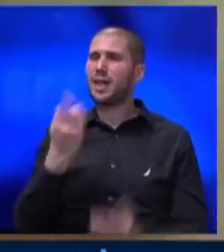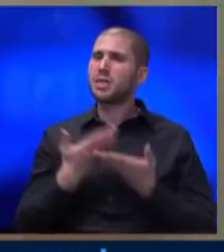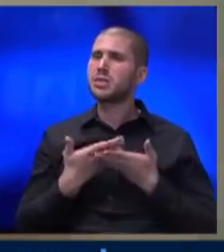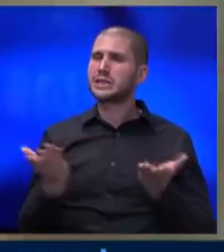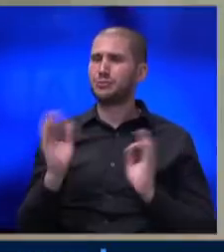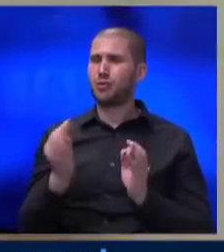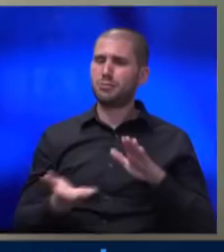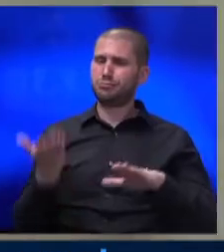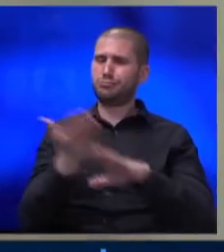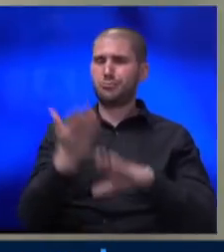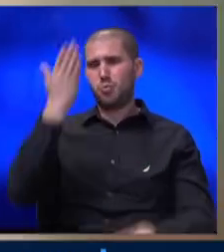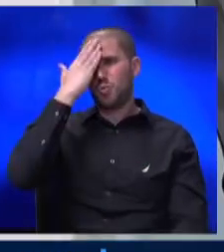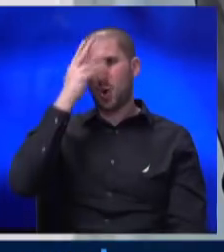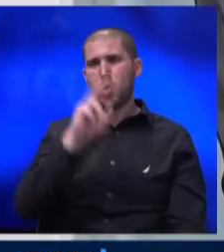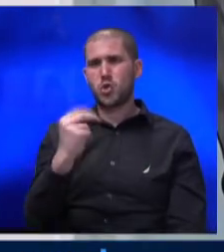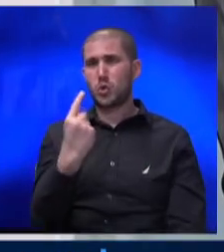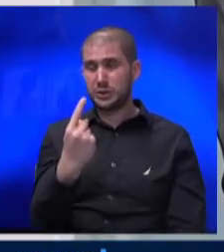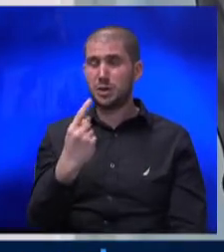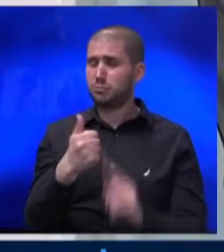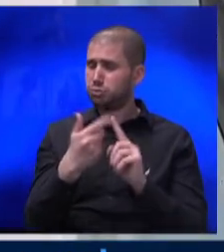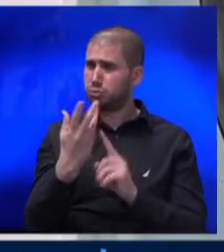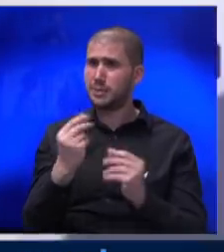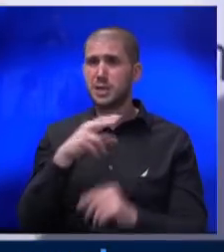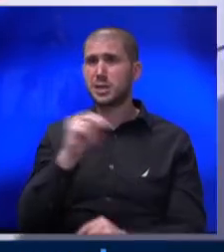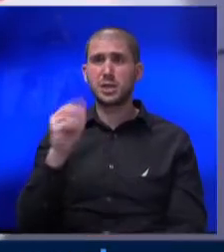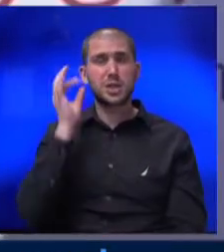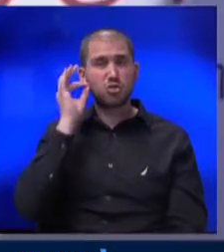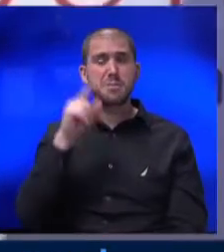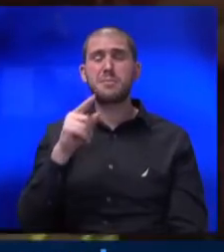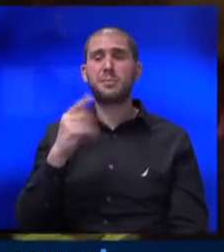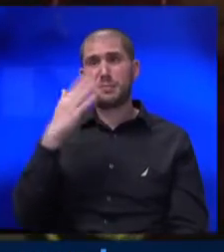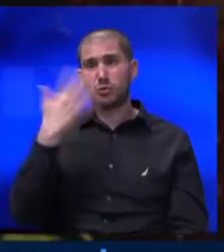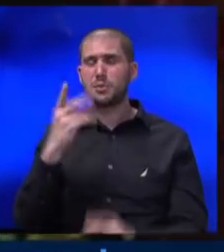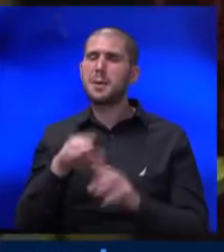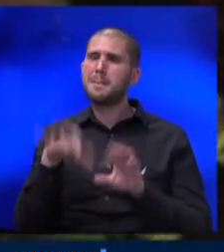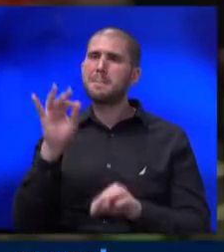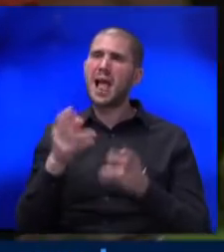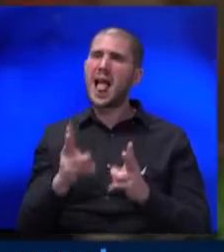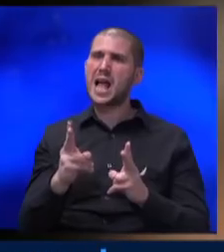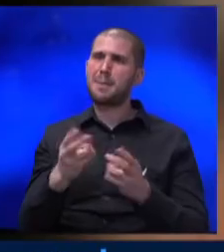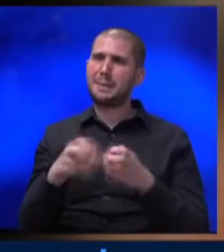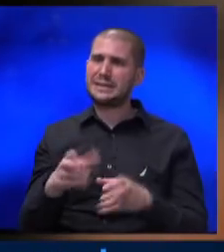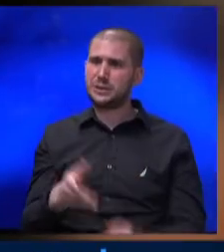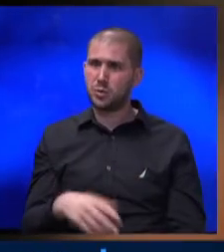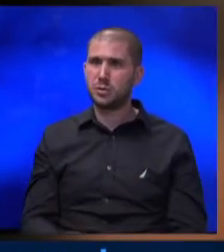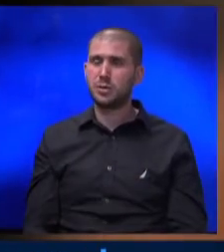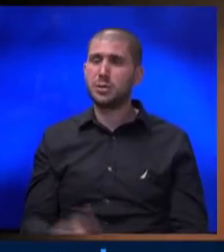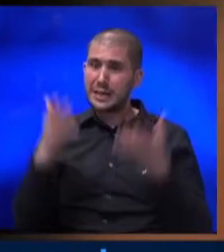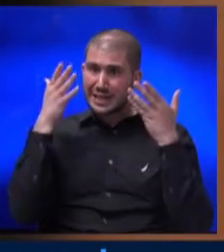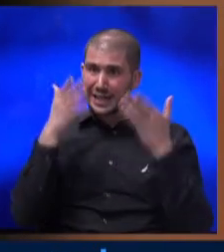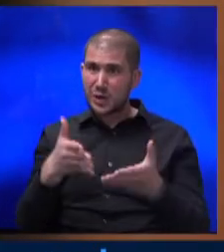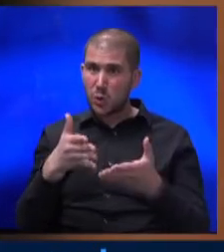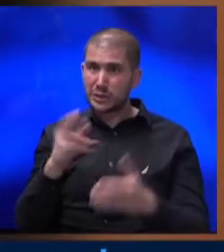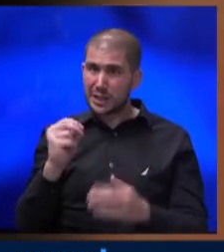כדי להעלות מודעות לנושא. שורה של נשים מפורסמות מספרות על הבחירה להקפיא ביציות. ריכוז, נטלי, ריכוז,